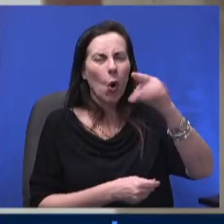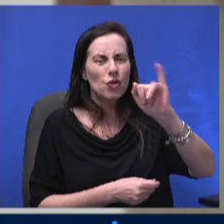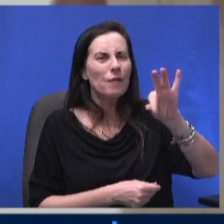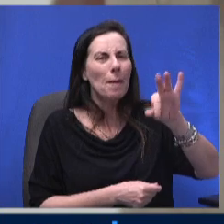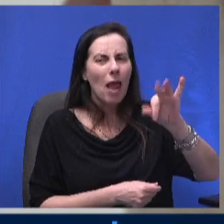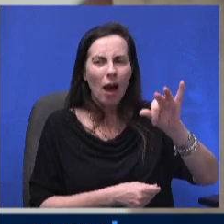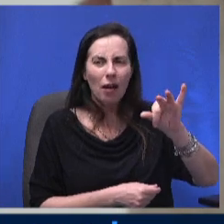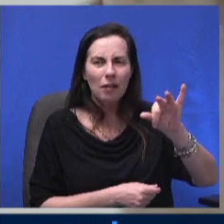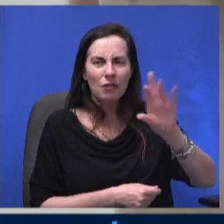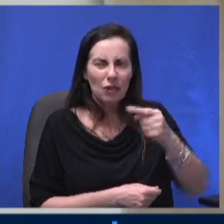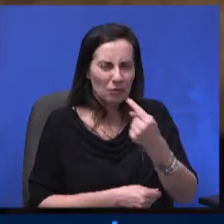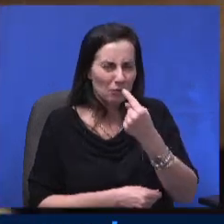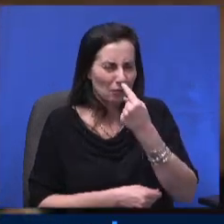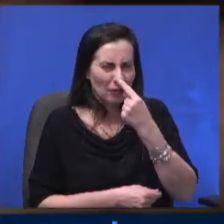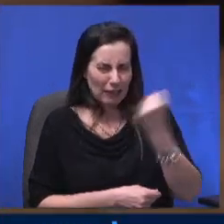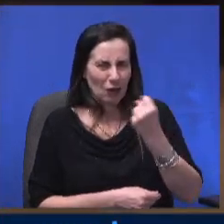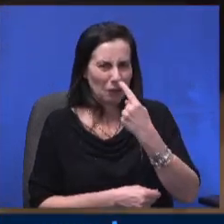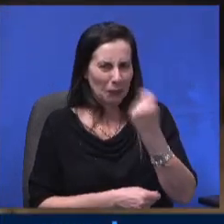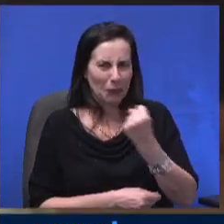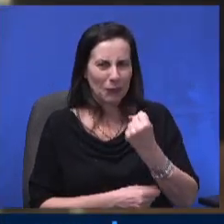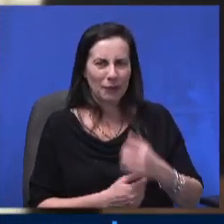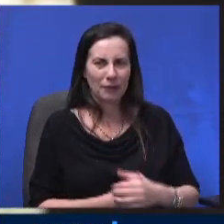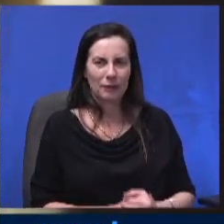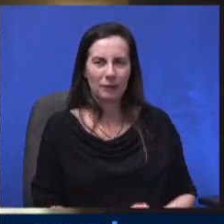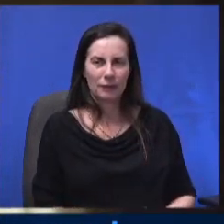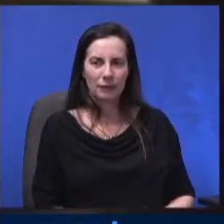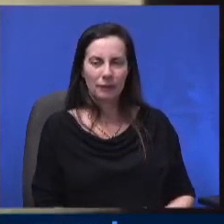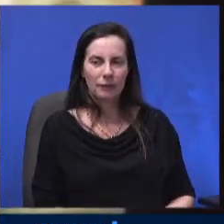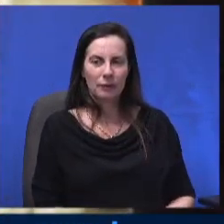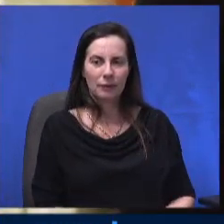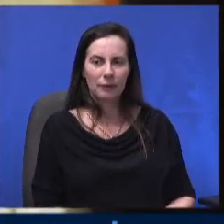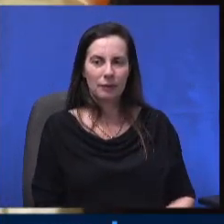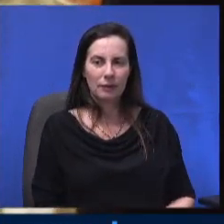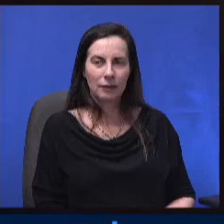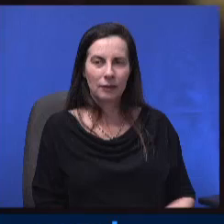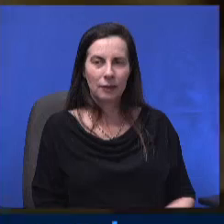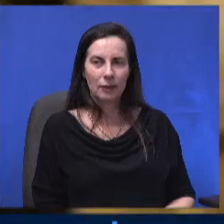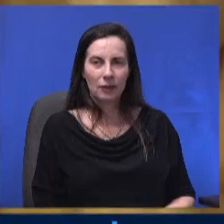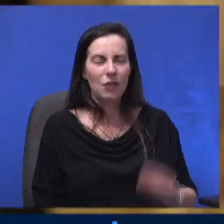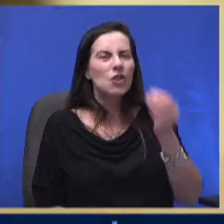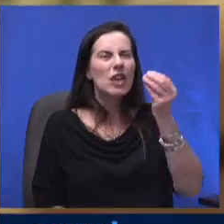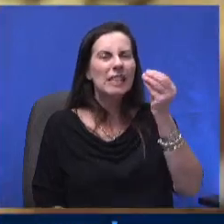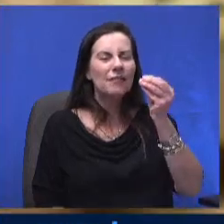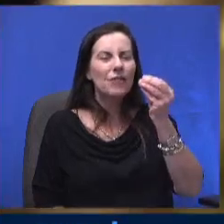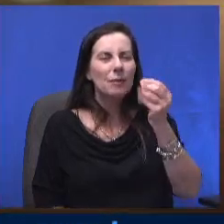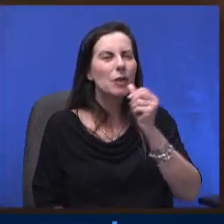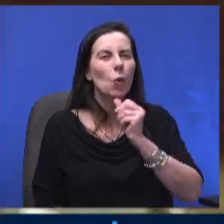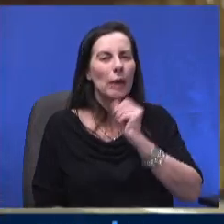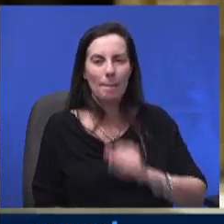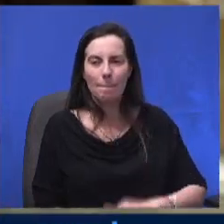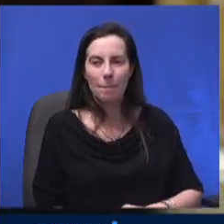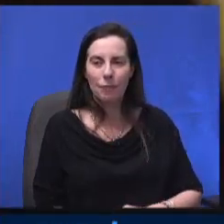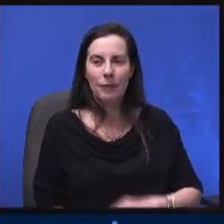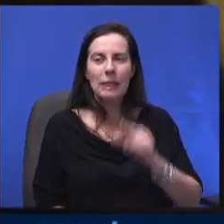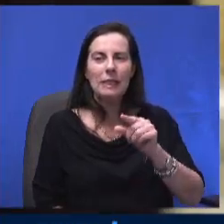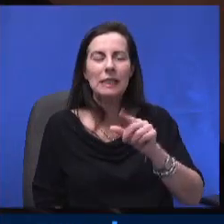את העוצמה של הדבר הזה. שזיפה בוסר, מבססים. זה צלף מקומי, צלף